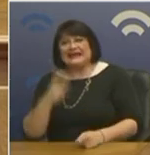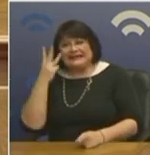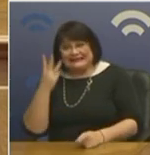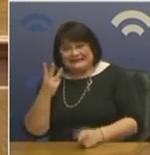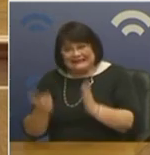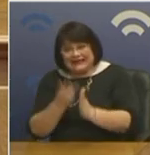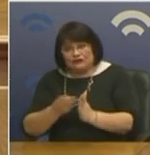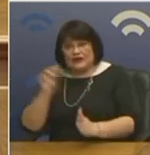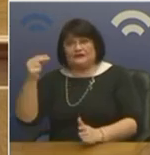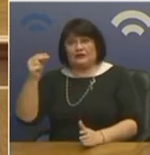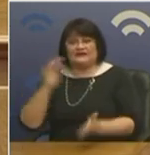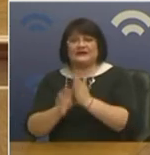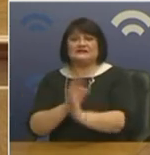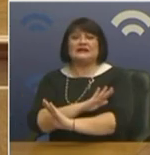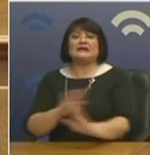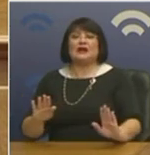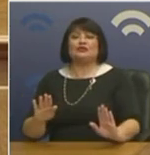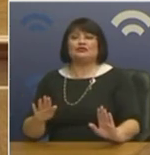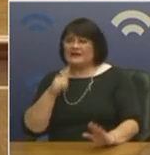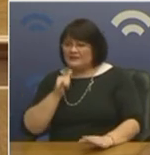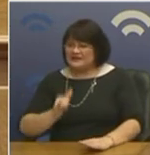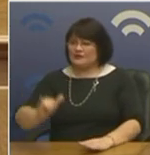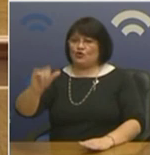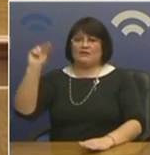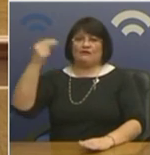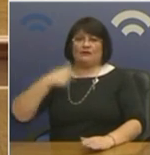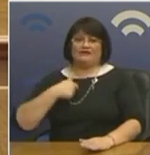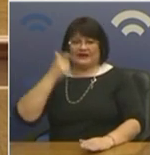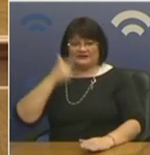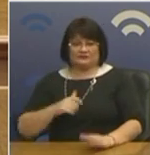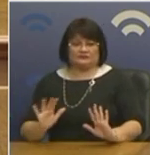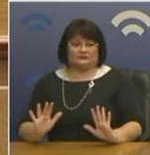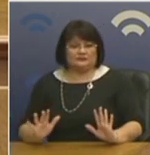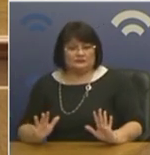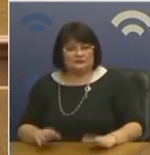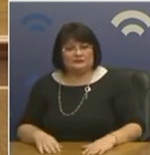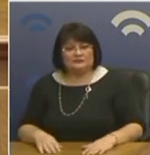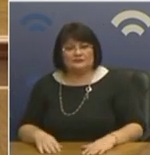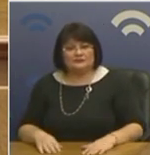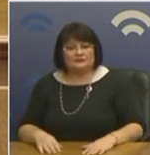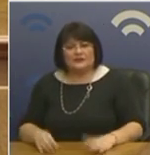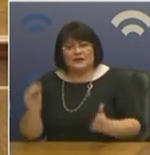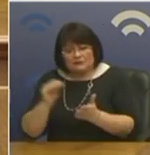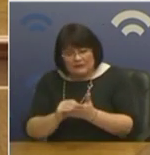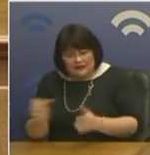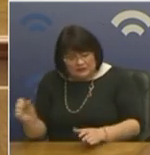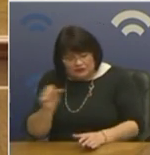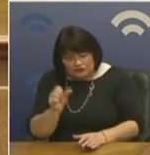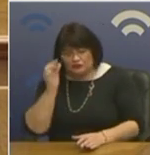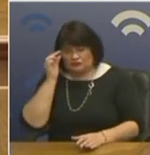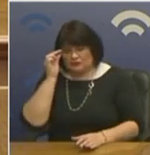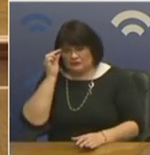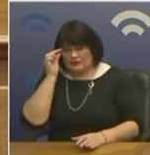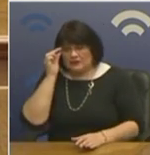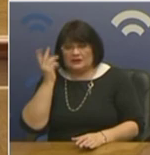και σπίτι. Τέλος. Δεν είμαστε αιωνόβιοι βουλευτές. Επίσης, Γιατί να μην επαναφέρουμε, λέει η ελληνική λύση, κύριε Πρόεδρε, το